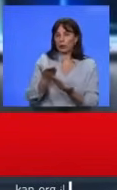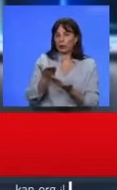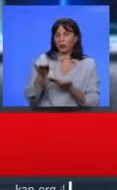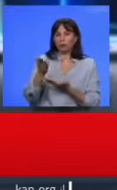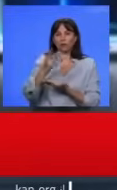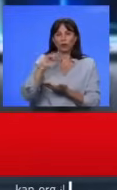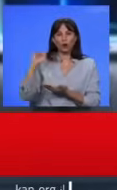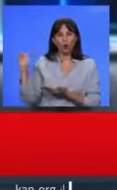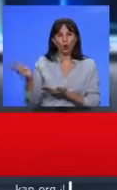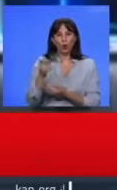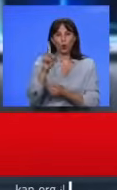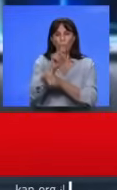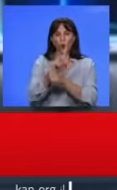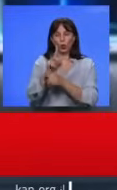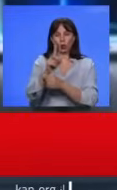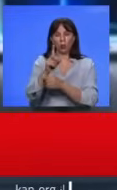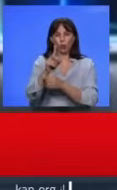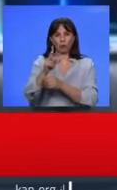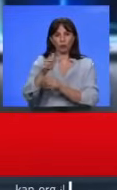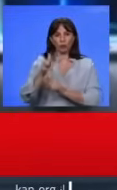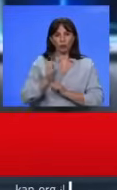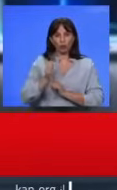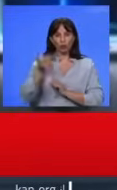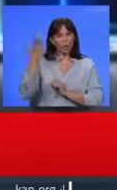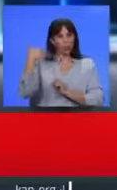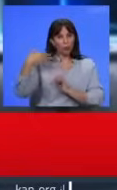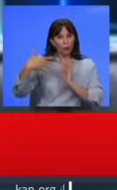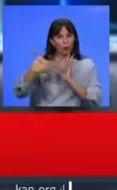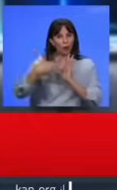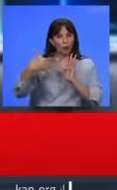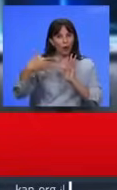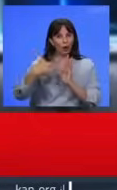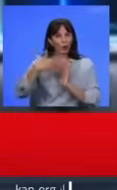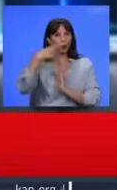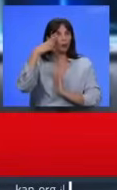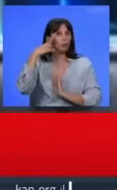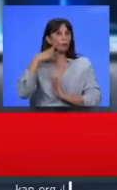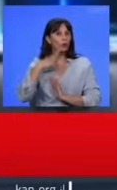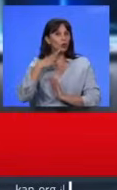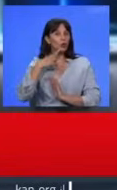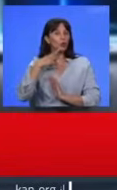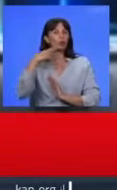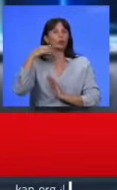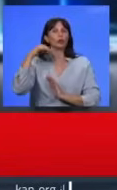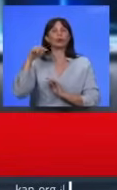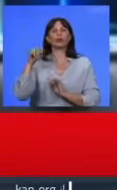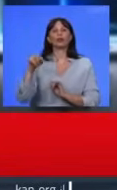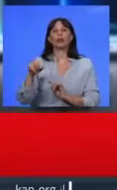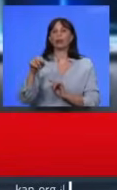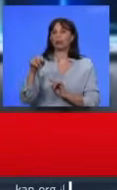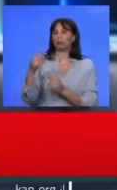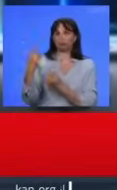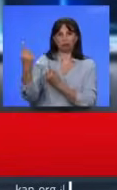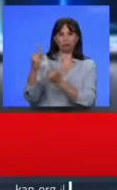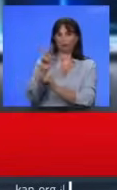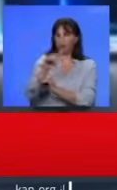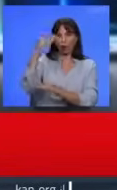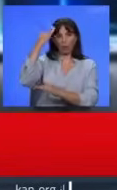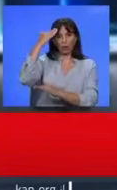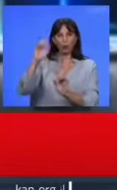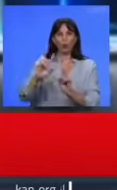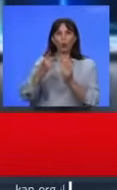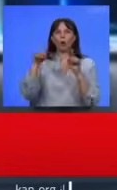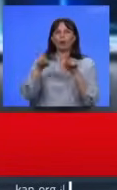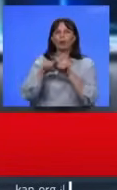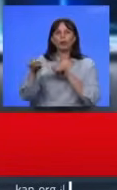שלהם היו בתחום החקירות ובחקירות פשעים של ימ"רים. אוקיי. אף אחד לא מכיר אירוע כזה, וגם לא שמעו